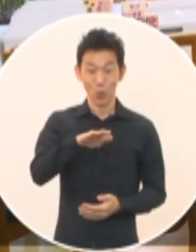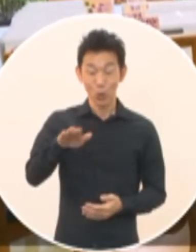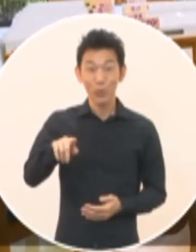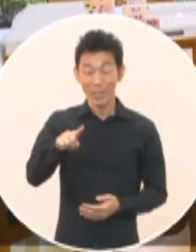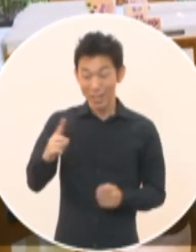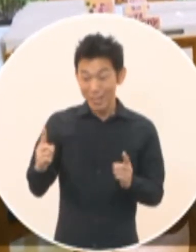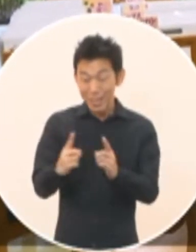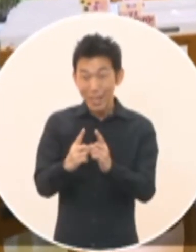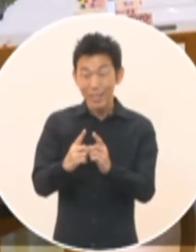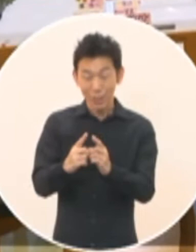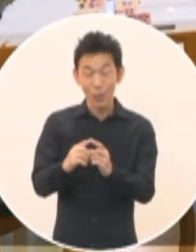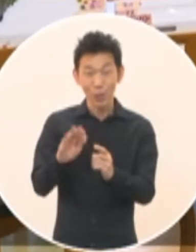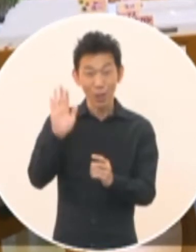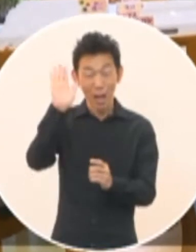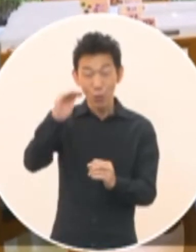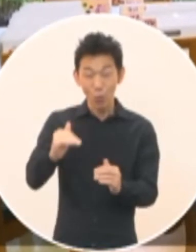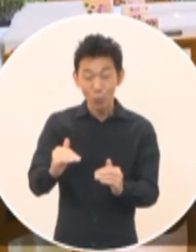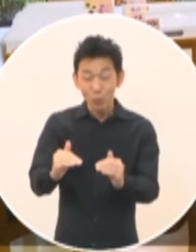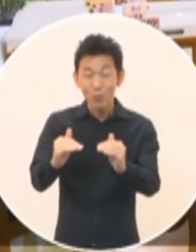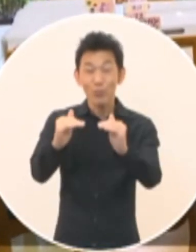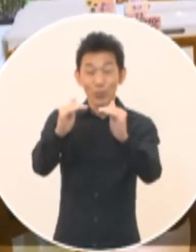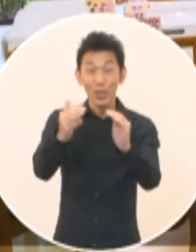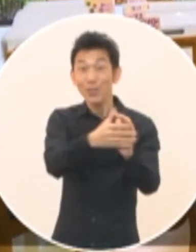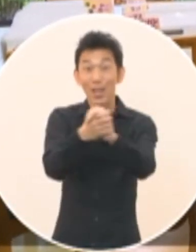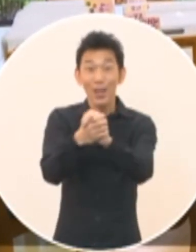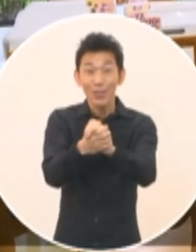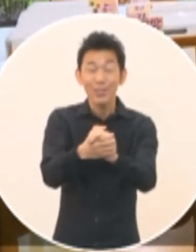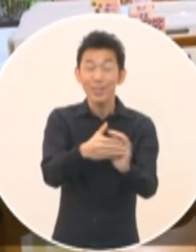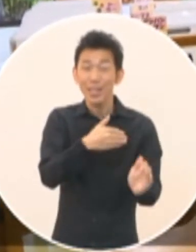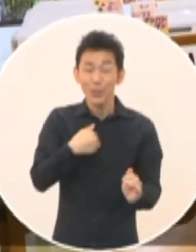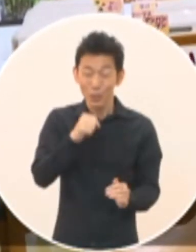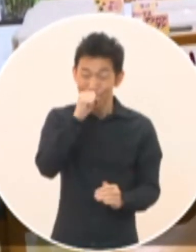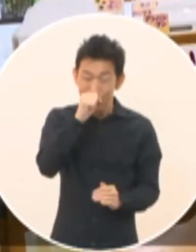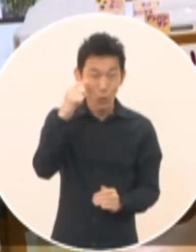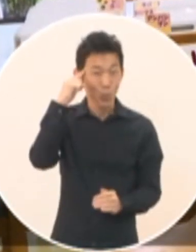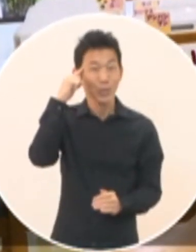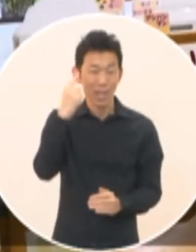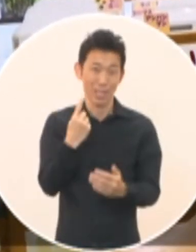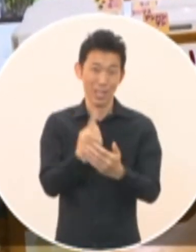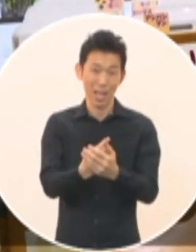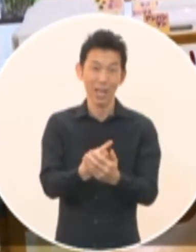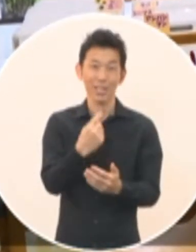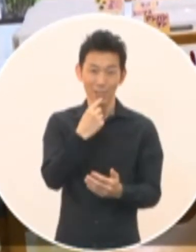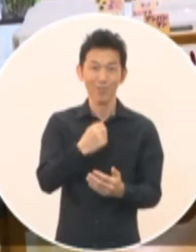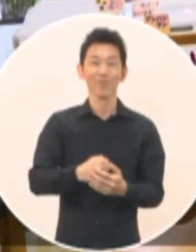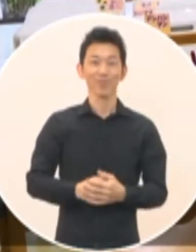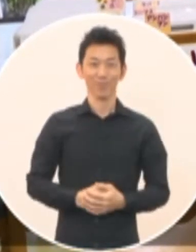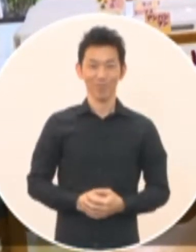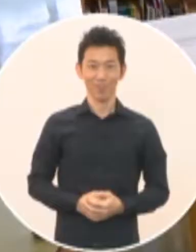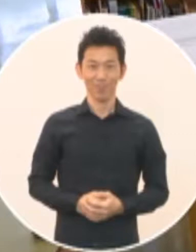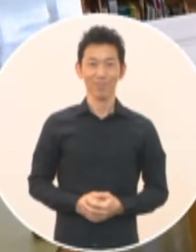はお友達になる子とかがここで見つけられたらいいなと思ったので、それで参加しました。